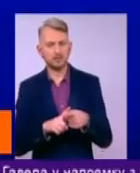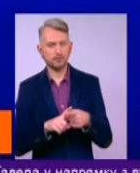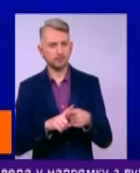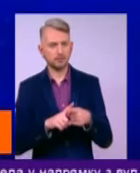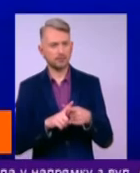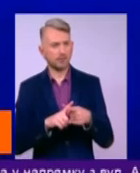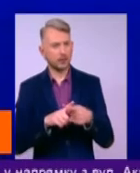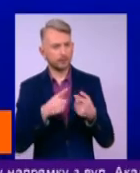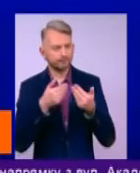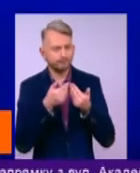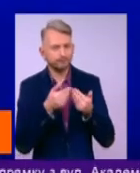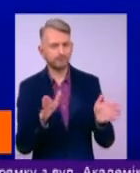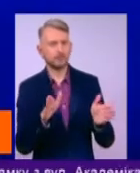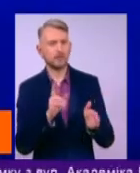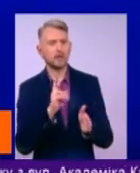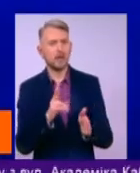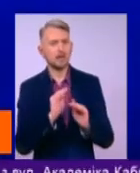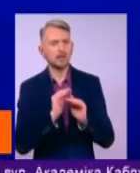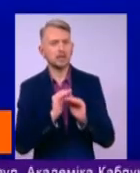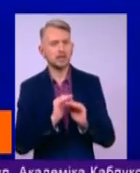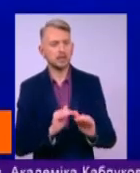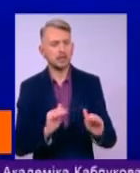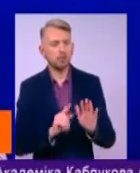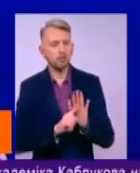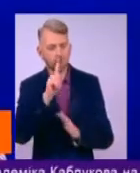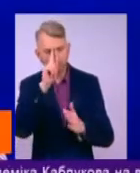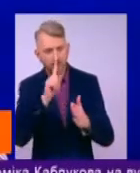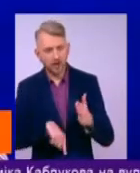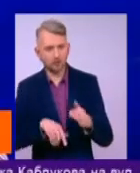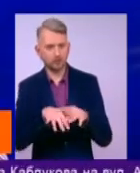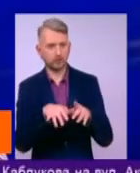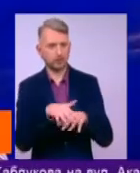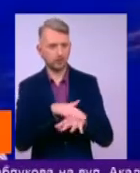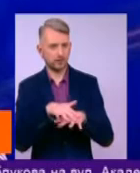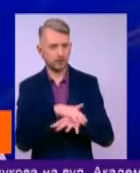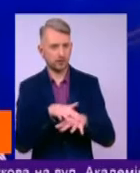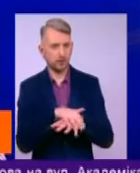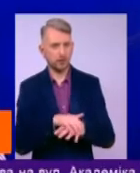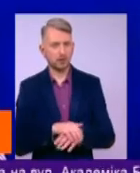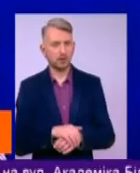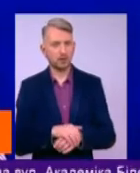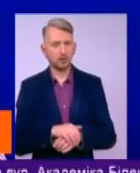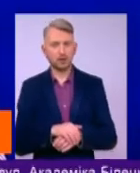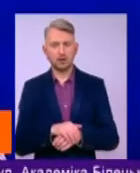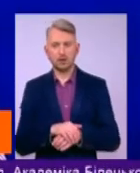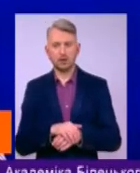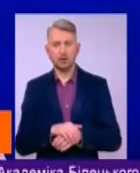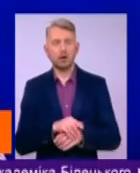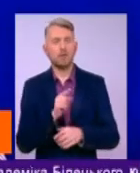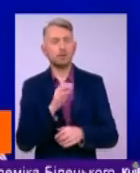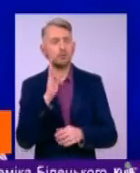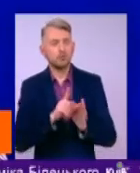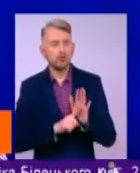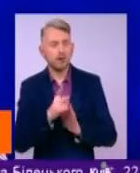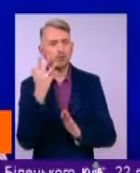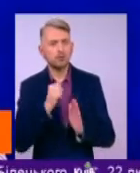відкритий простір, як діти почнуть довіряти суспільству. А довіряти вони почнуть, коли буде адекватне реагування.